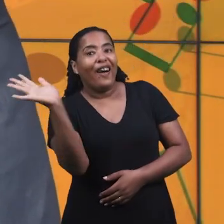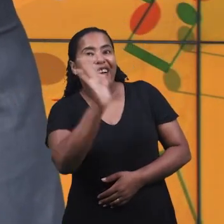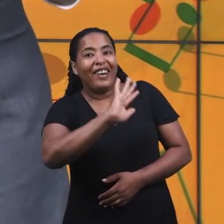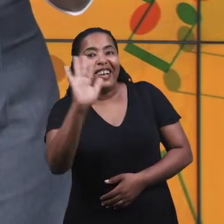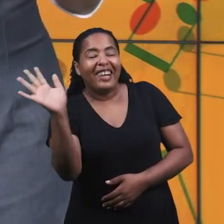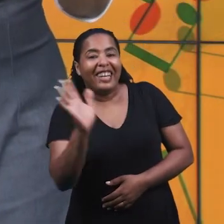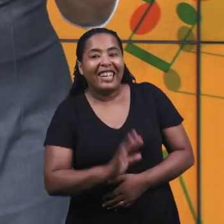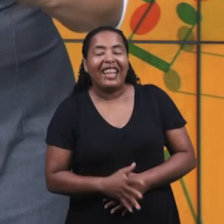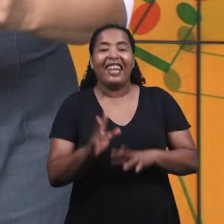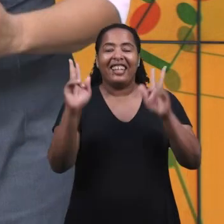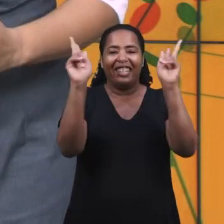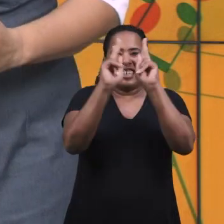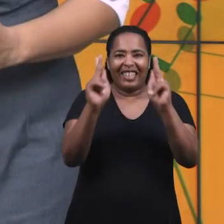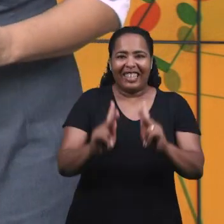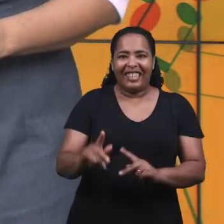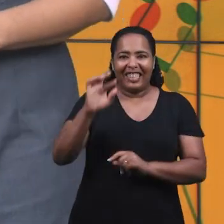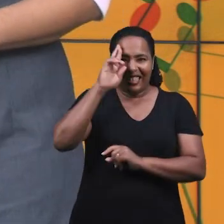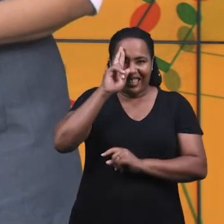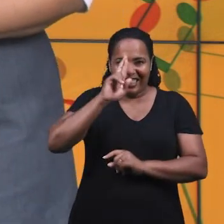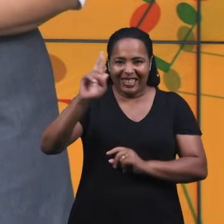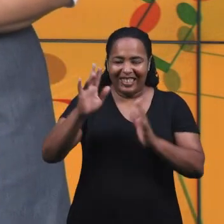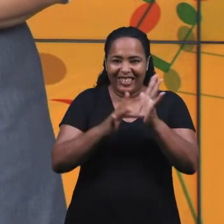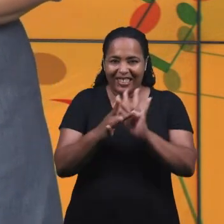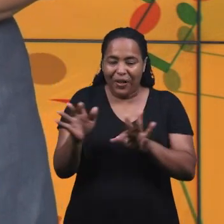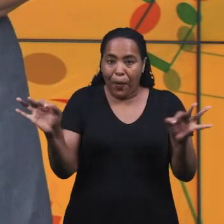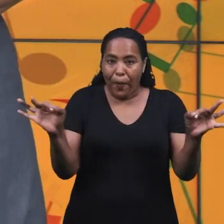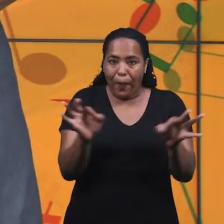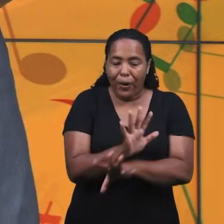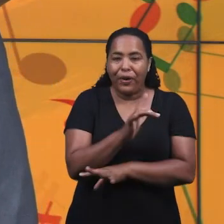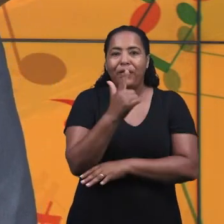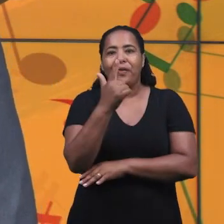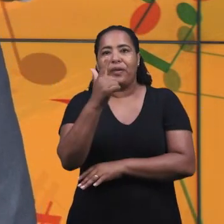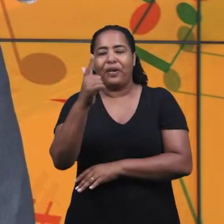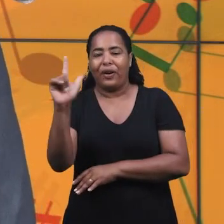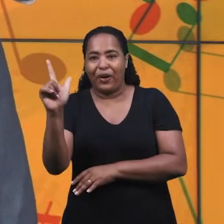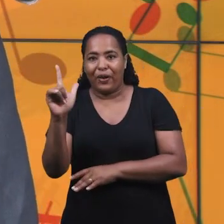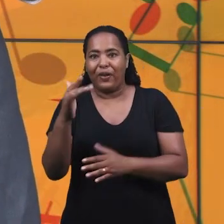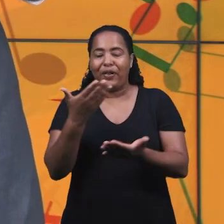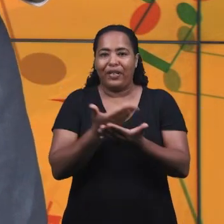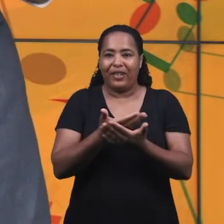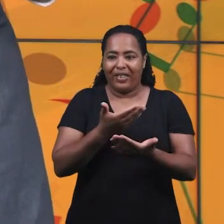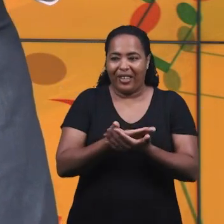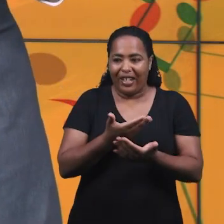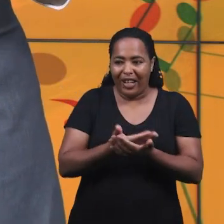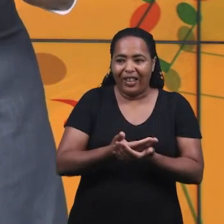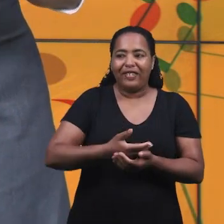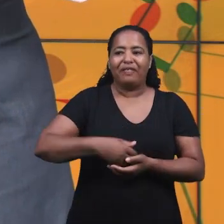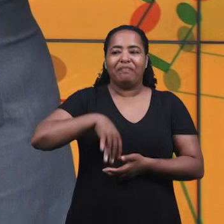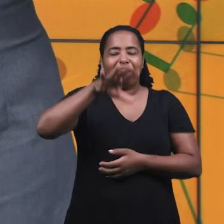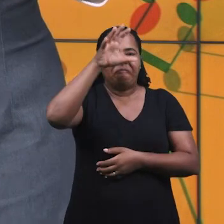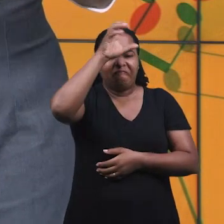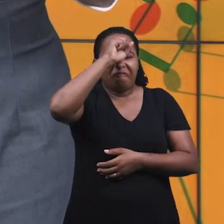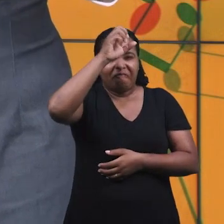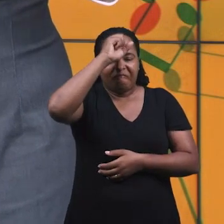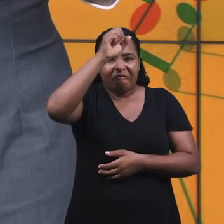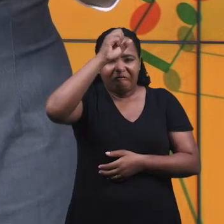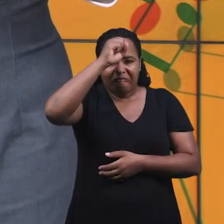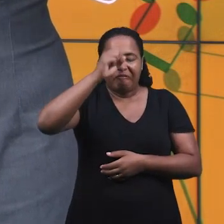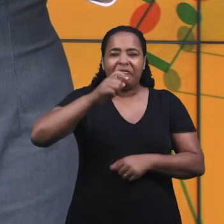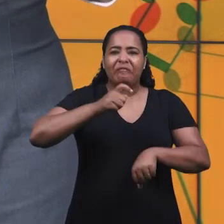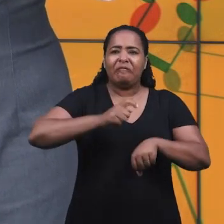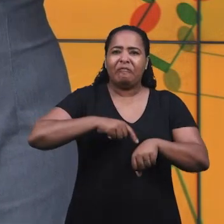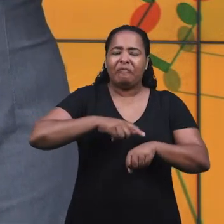Bonjour les classes, la paix du Seigneur Jésus. Vous êtes prêts pour une étude de plus? Nous sommes en train d'apprendre la louange